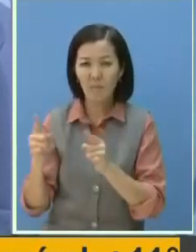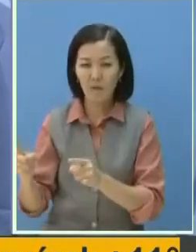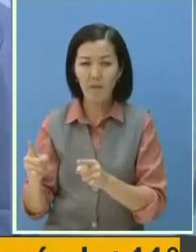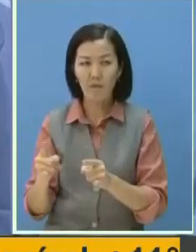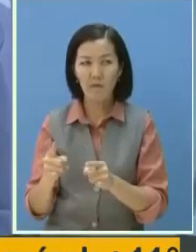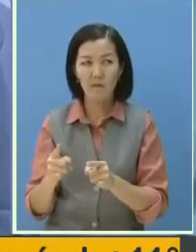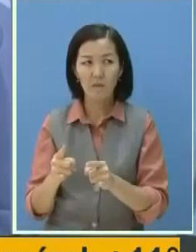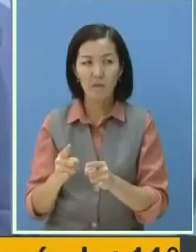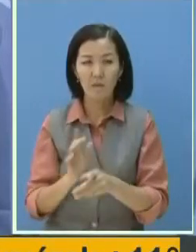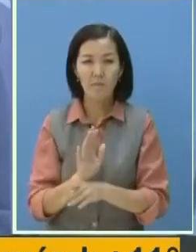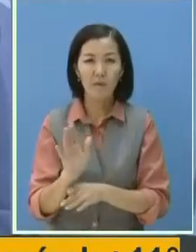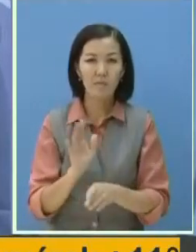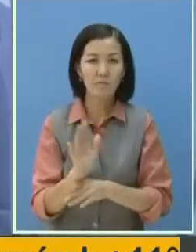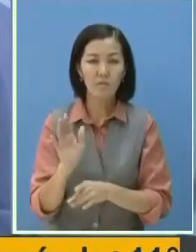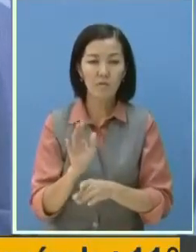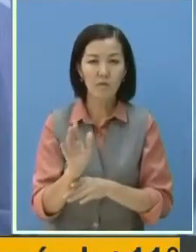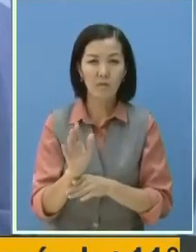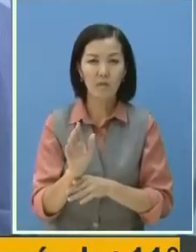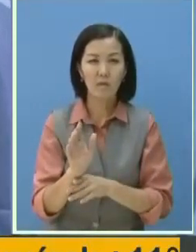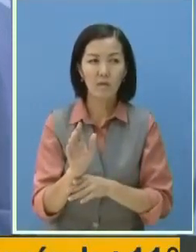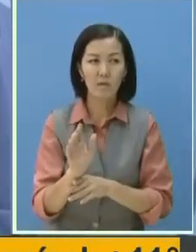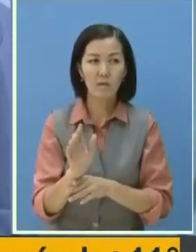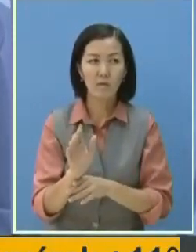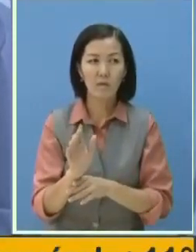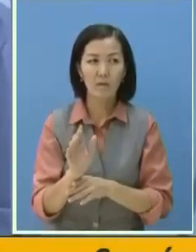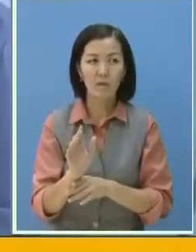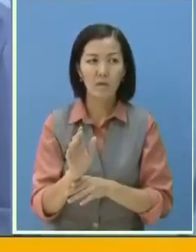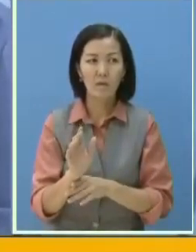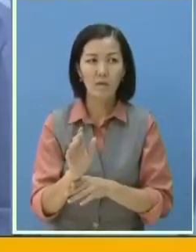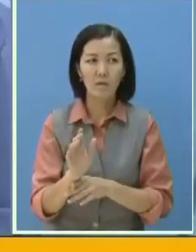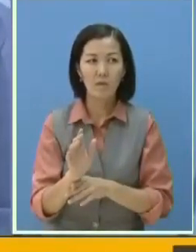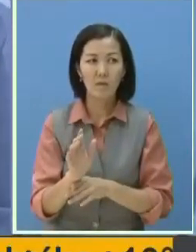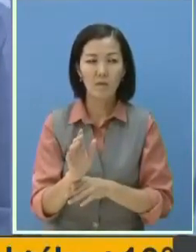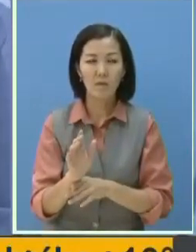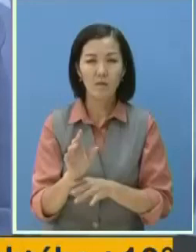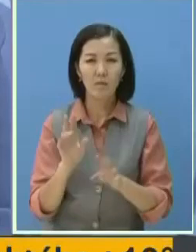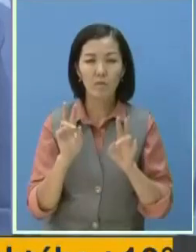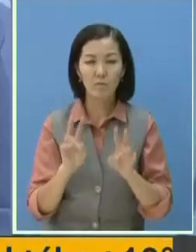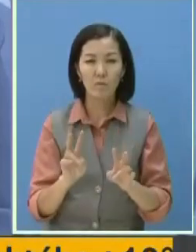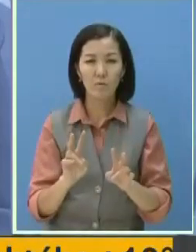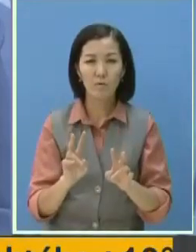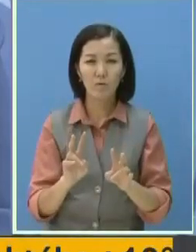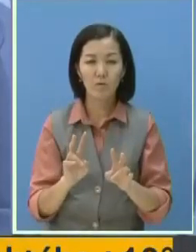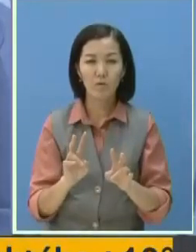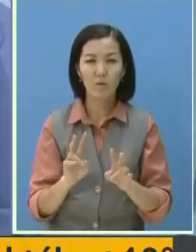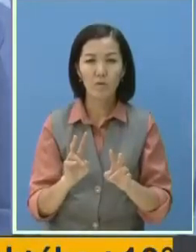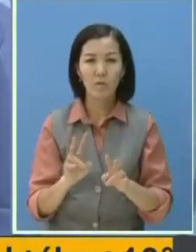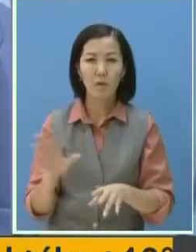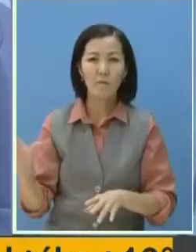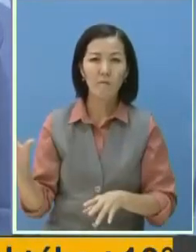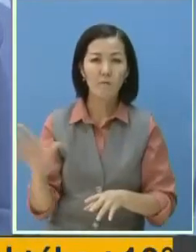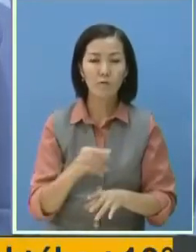наладить производственный процесс. А это, кстати, самое тяжелое. Вот, ну, то, что вот все это